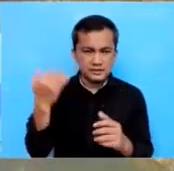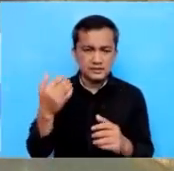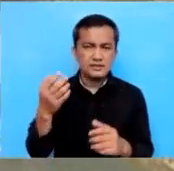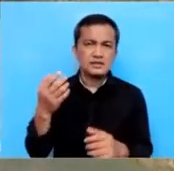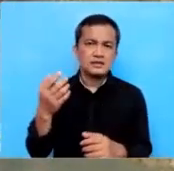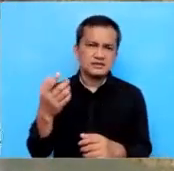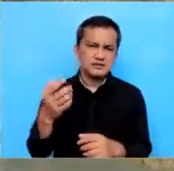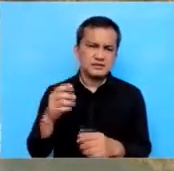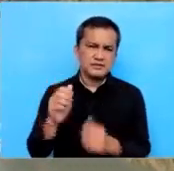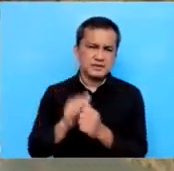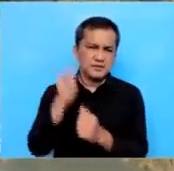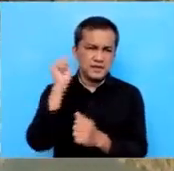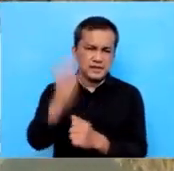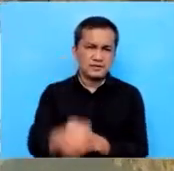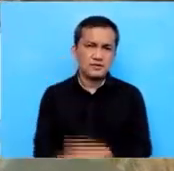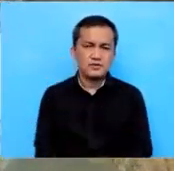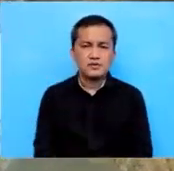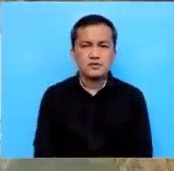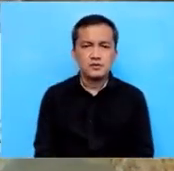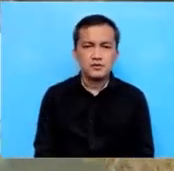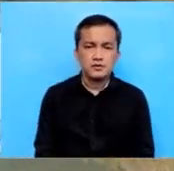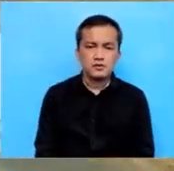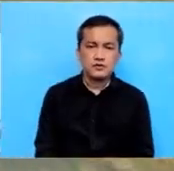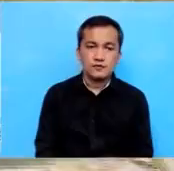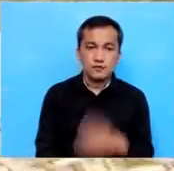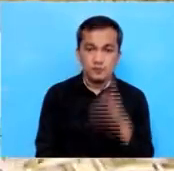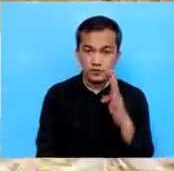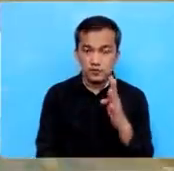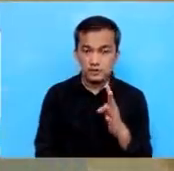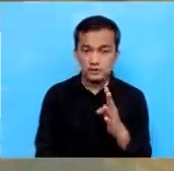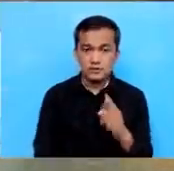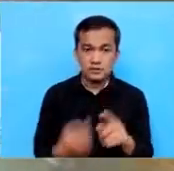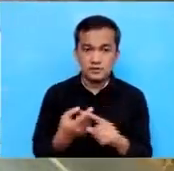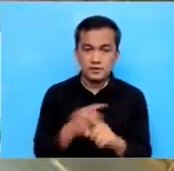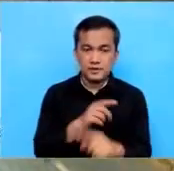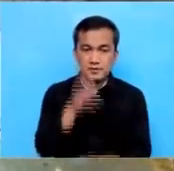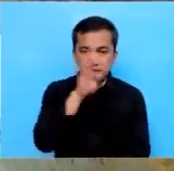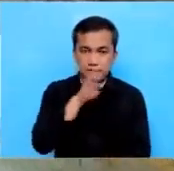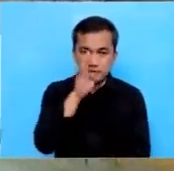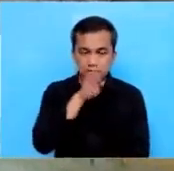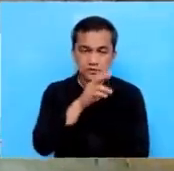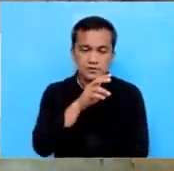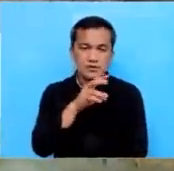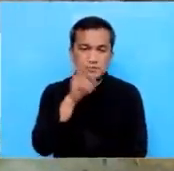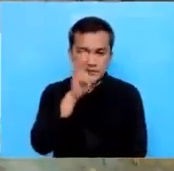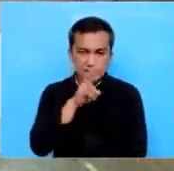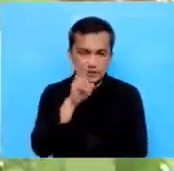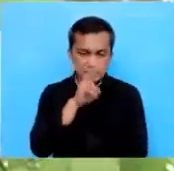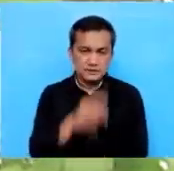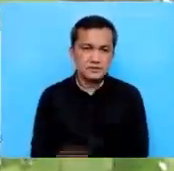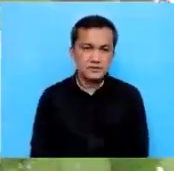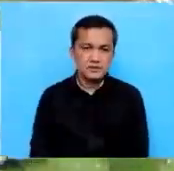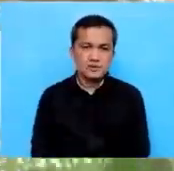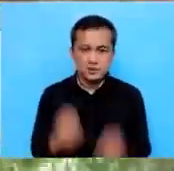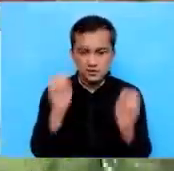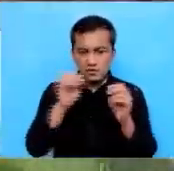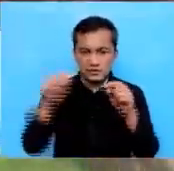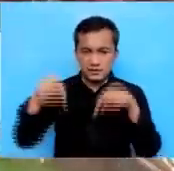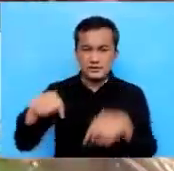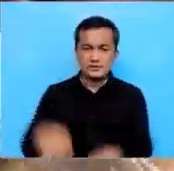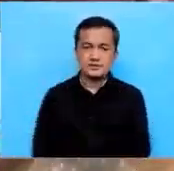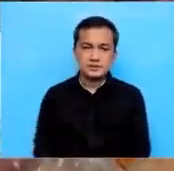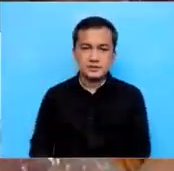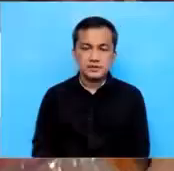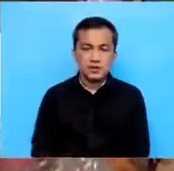malayo. 40 na, galing na po ng Bicol, Visaya. Wala na po kasi dito. Pati raw